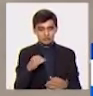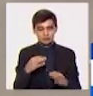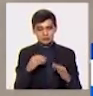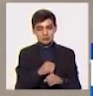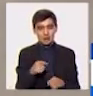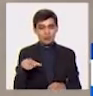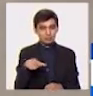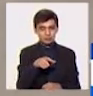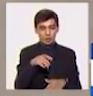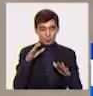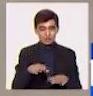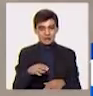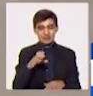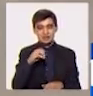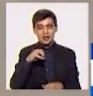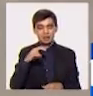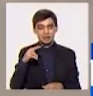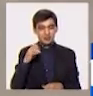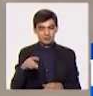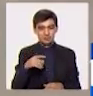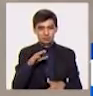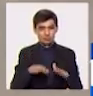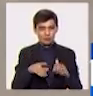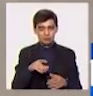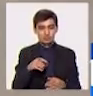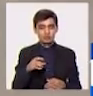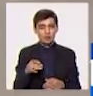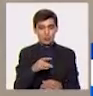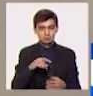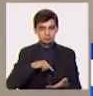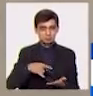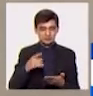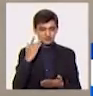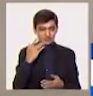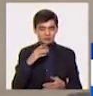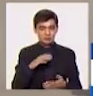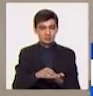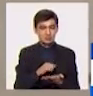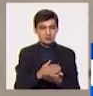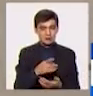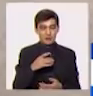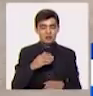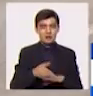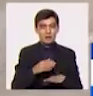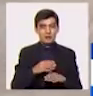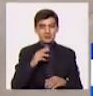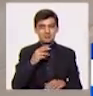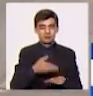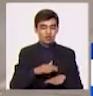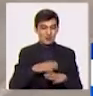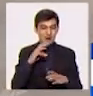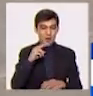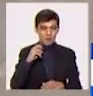жолдың стандарттары бойынша параметрлер асып кетеді, сол себептен біздің жолдар асылынан бұзылып жатады. Ереже бұзатын жүк көліктерін анықтап, жазалау қиын